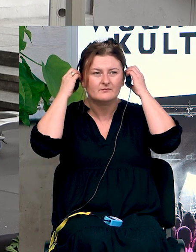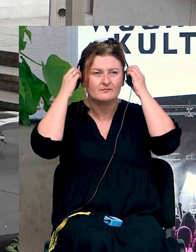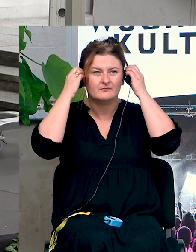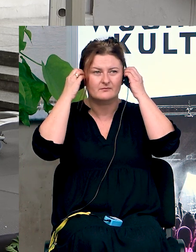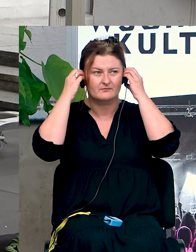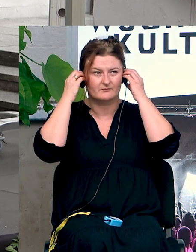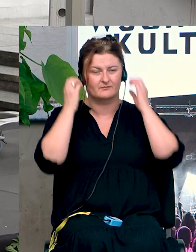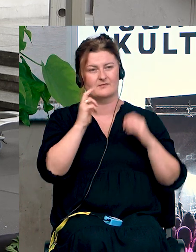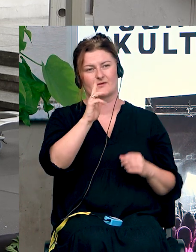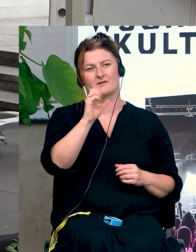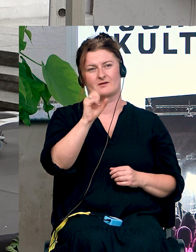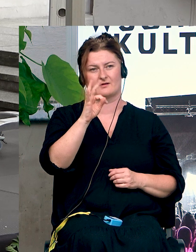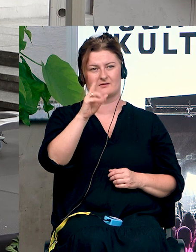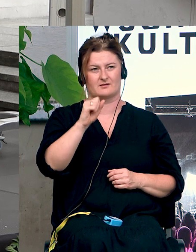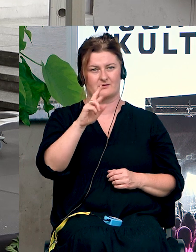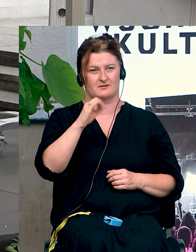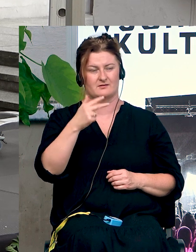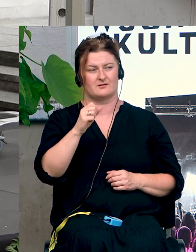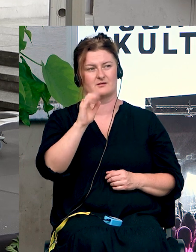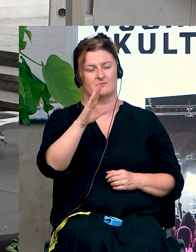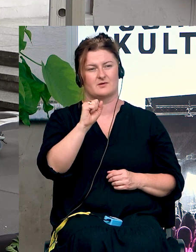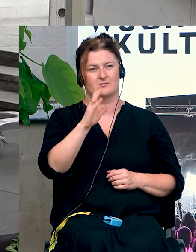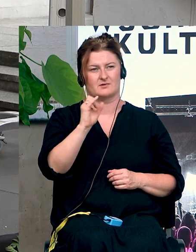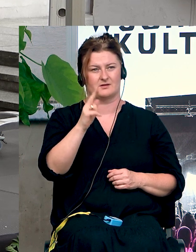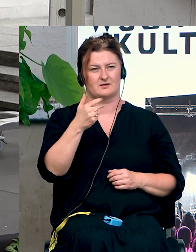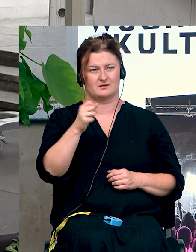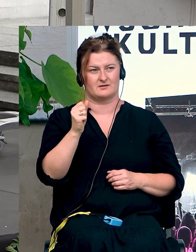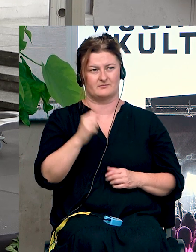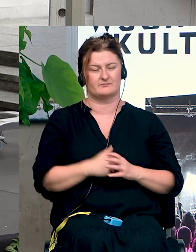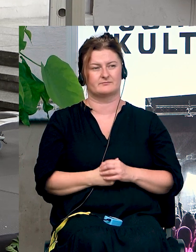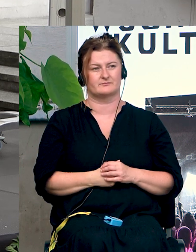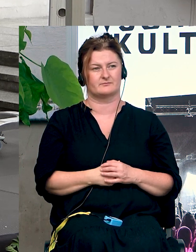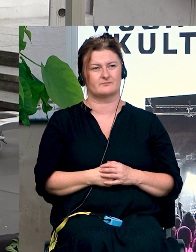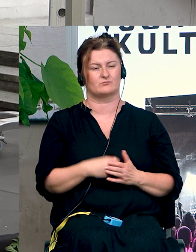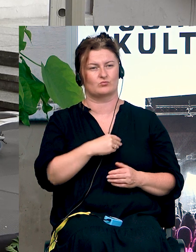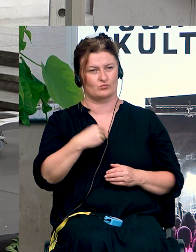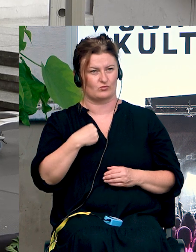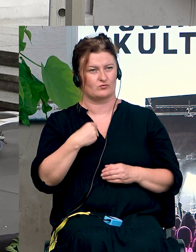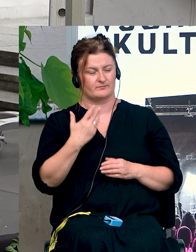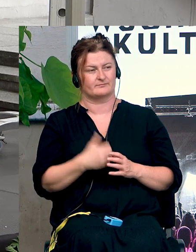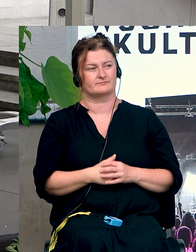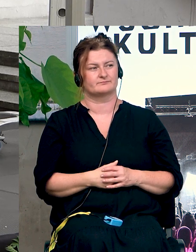dobrze akcent, bo zawsze właśnie z tym ukraińskim akcentem łapię, że po prostu mówię po polsku.